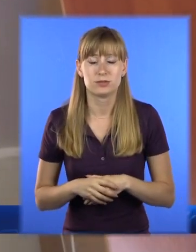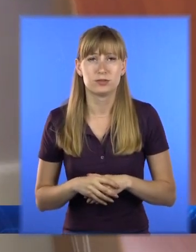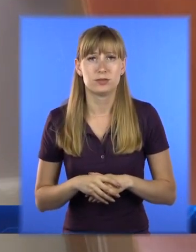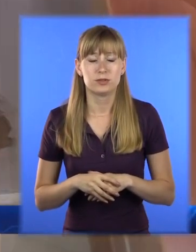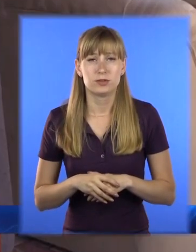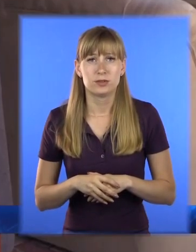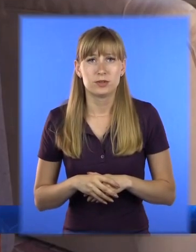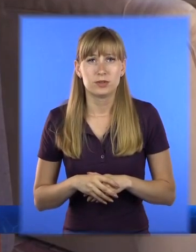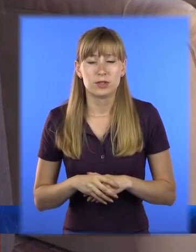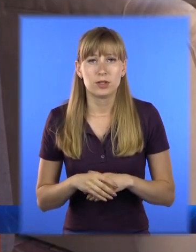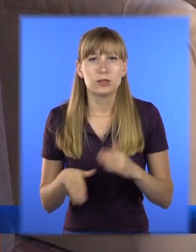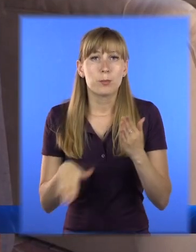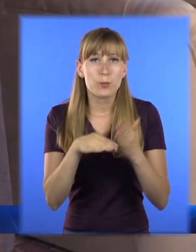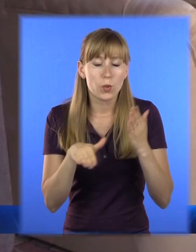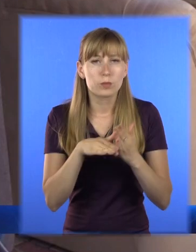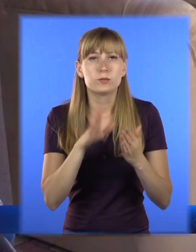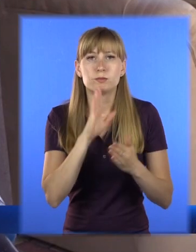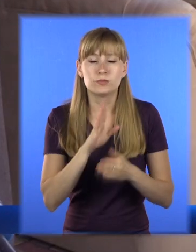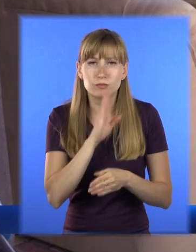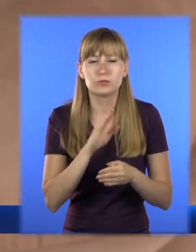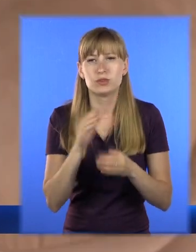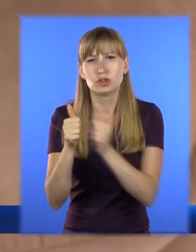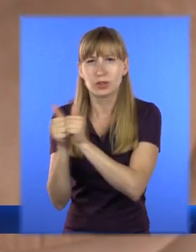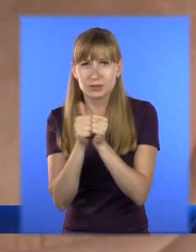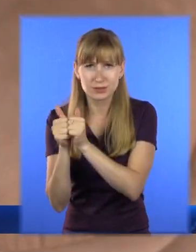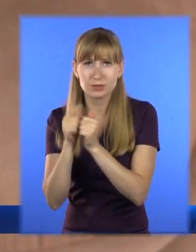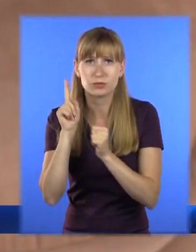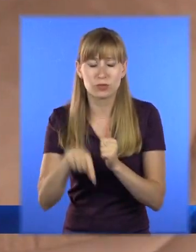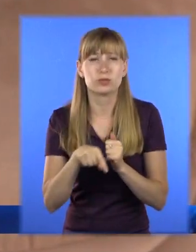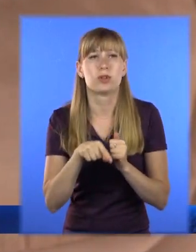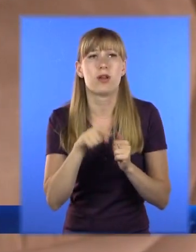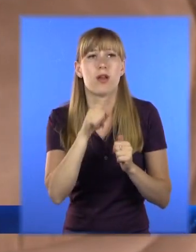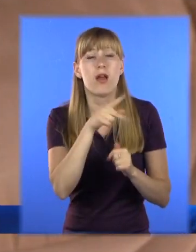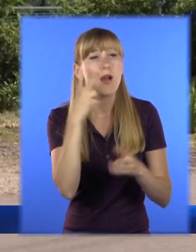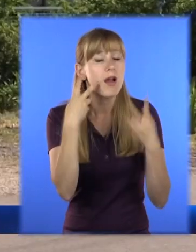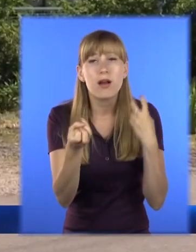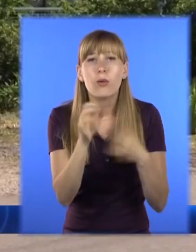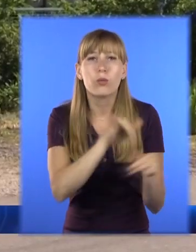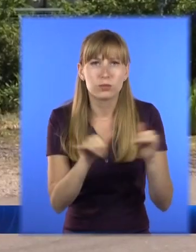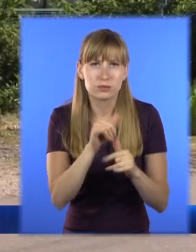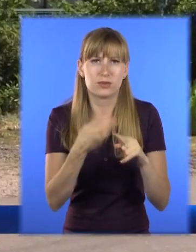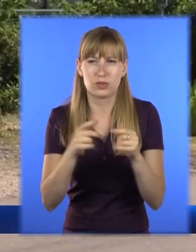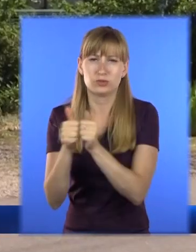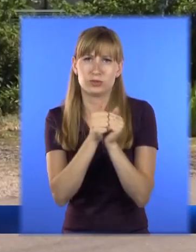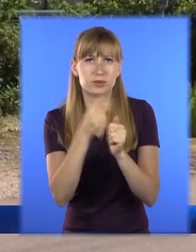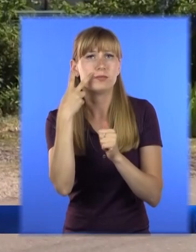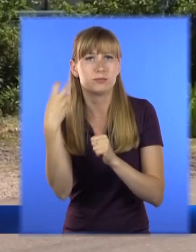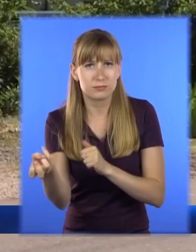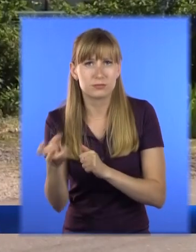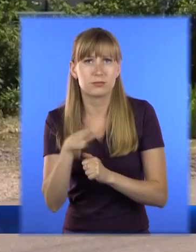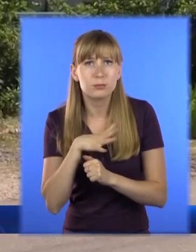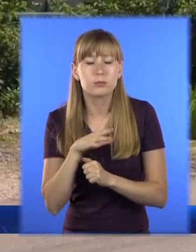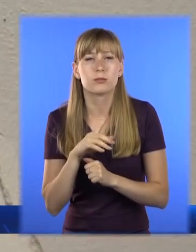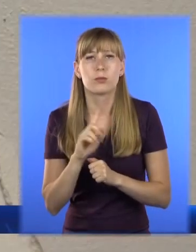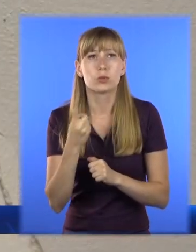дитини. Допомагати Олені кинулися і небайдужі сусіди. Вони ж і прихистили жінку у себе вдома. Бо залишити без